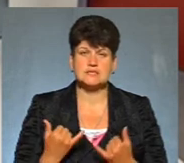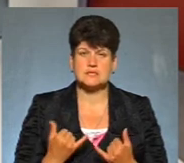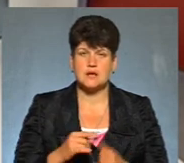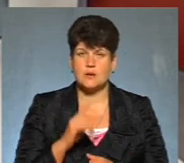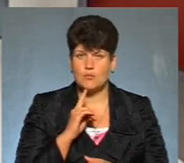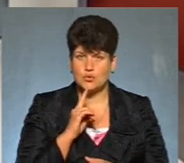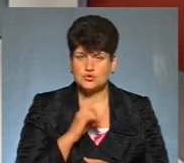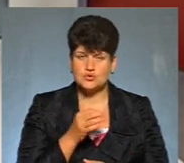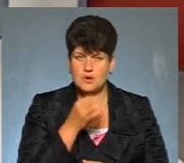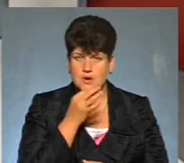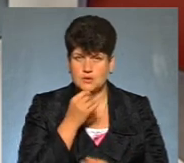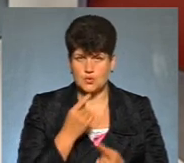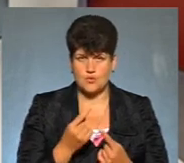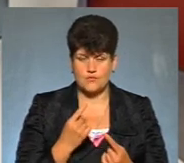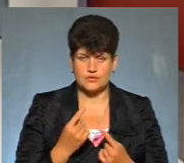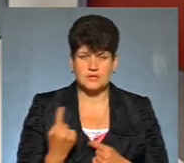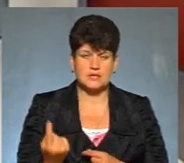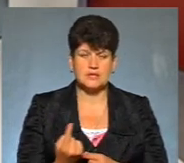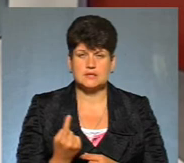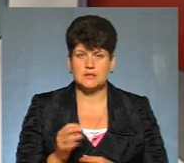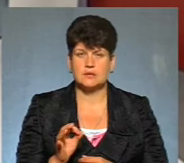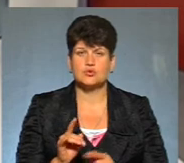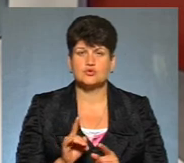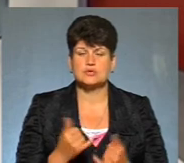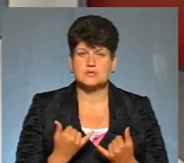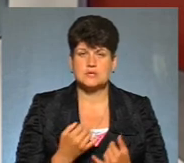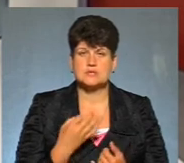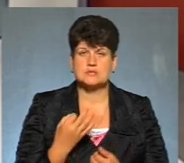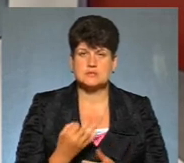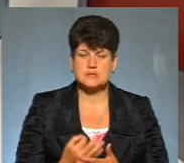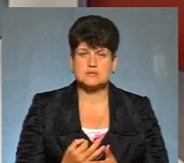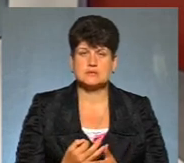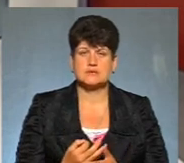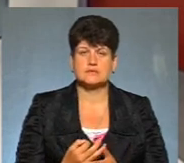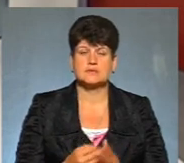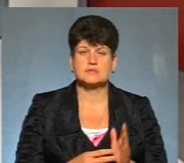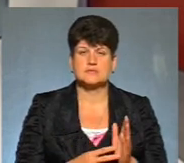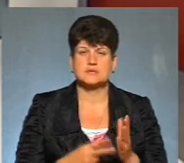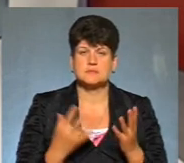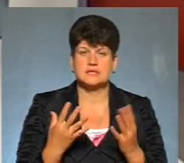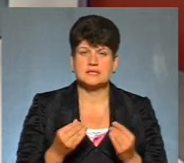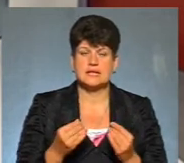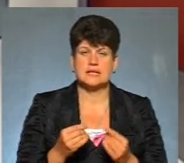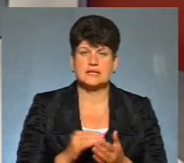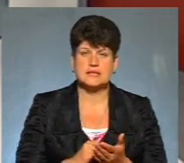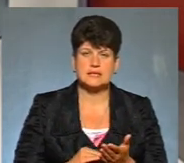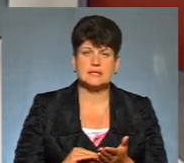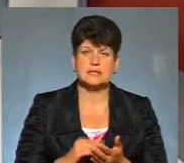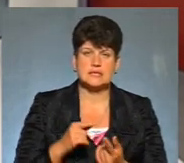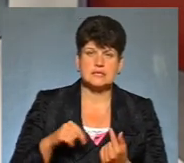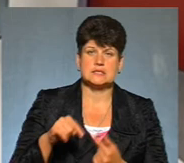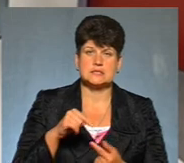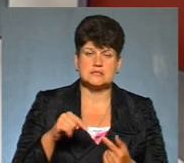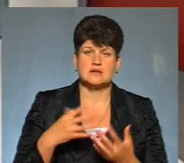що рано говорити. Єдине, про що я вже сказав, що семиденний цикл у нас